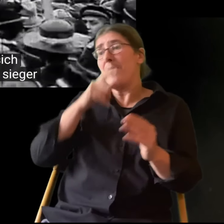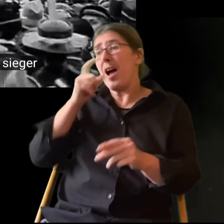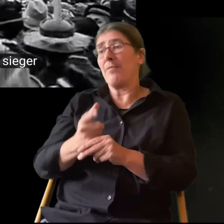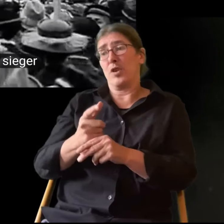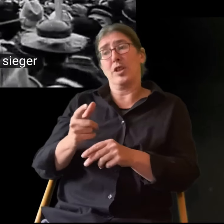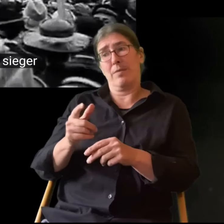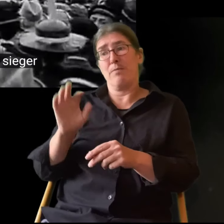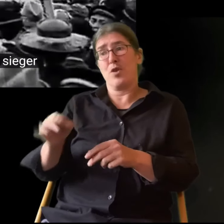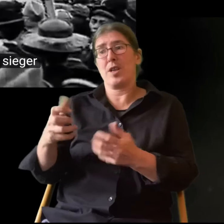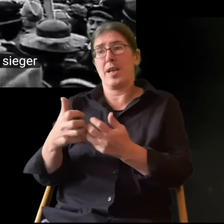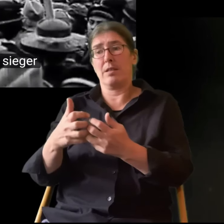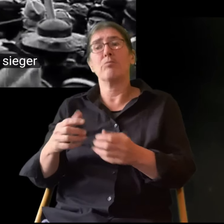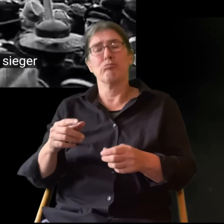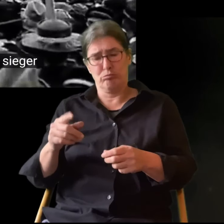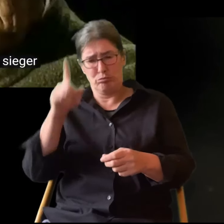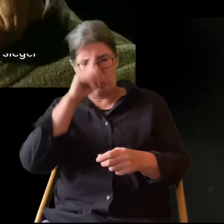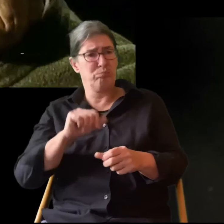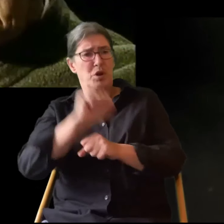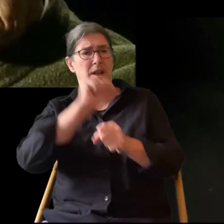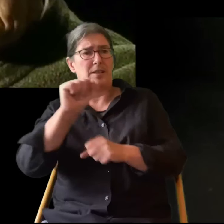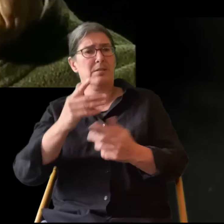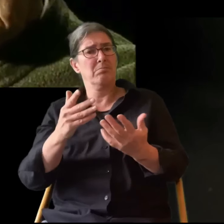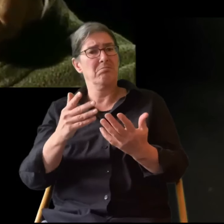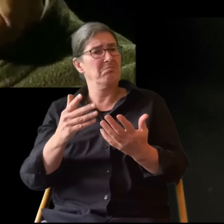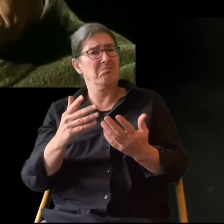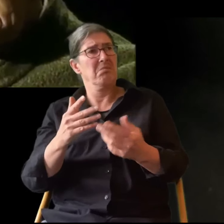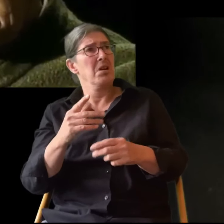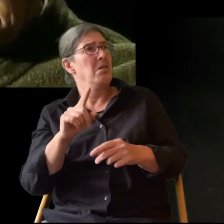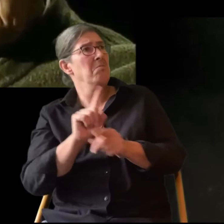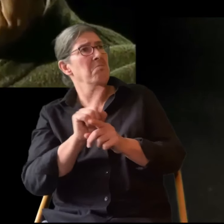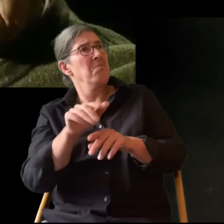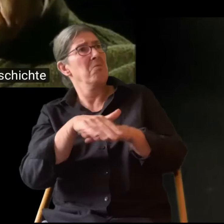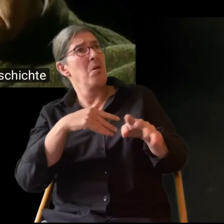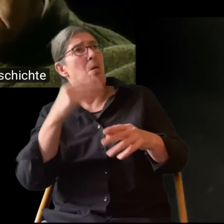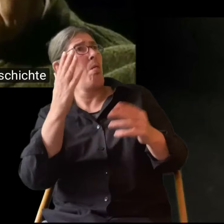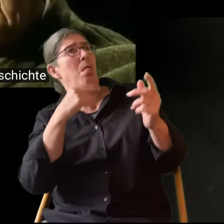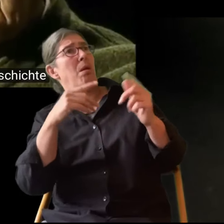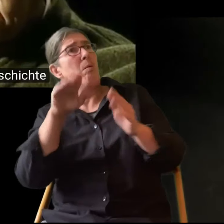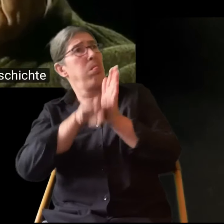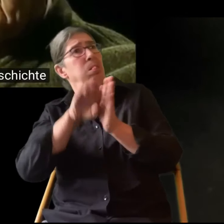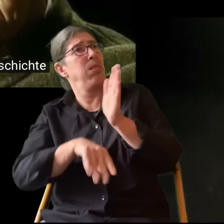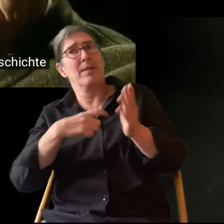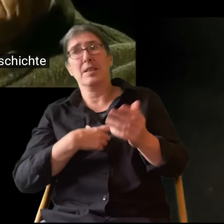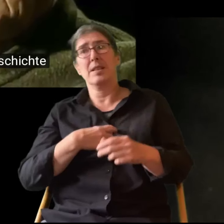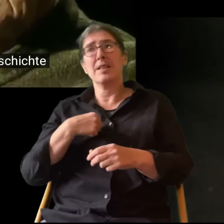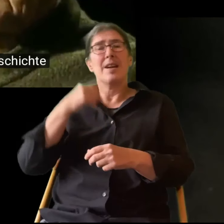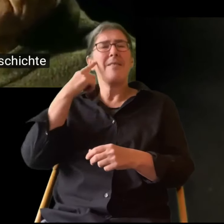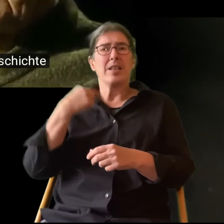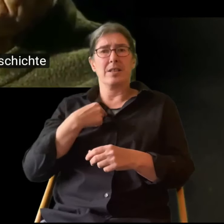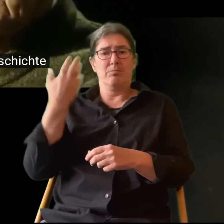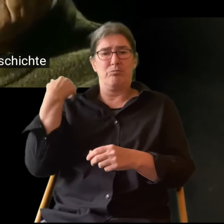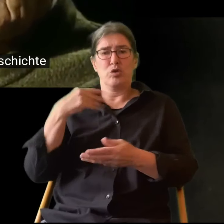sich Siegerwillkür ausgesetzt. Ich entsinne mich in der Schule, Da waren unsere Geschichtslehrer, die sagten, also